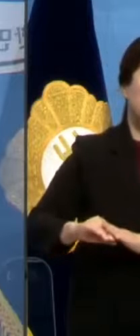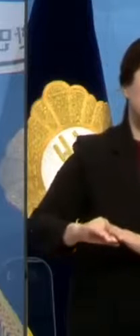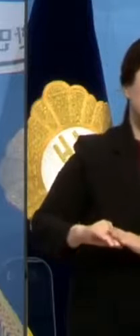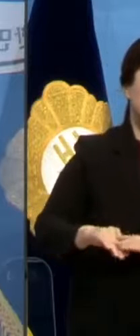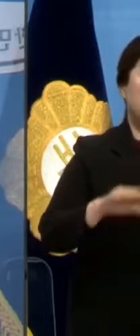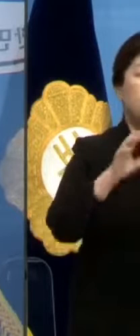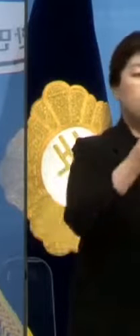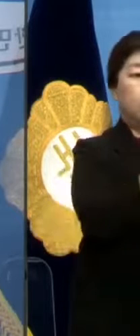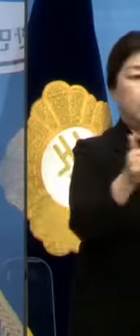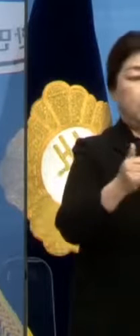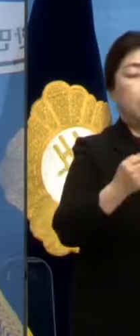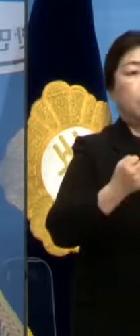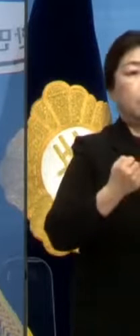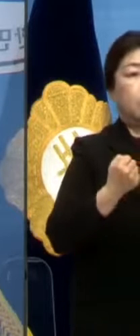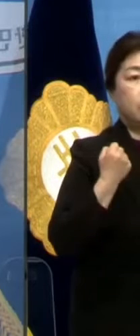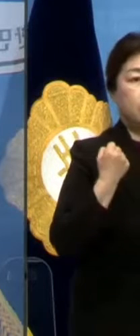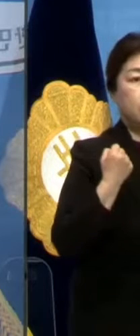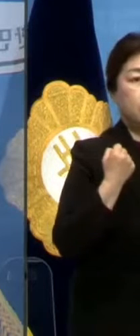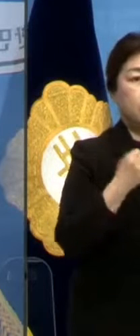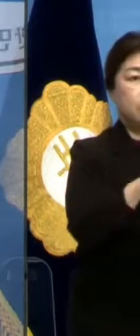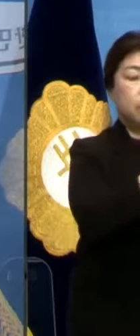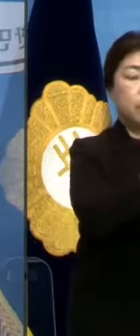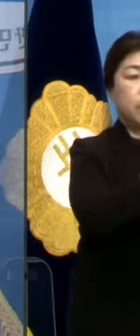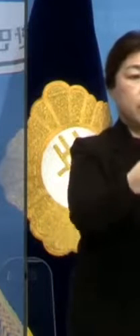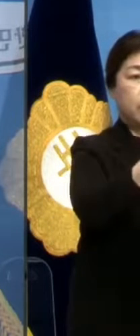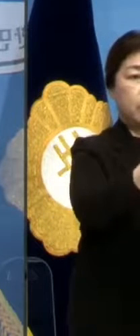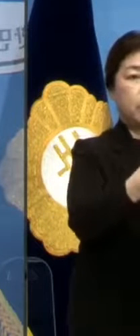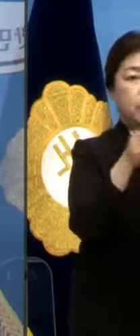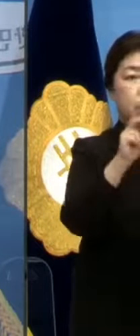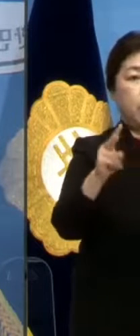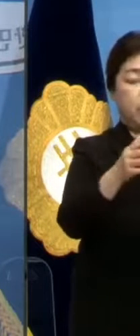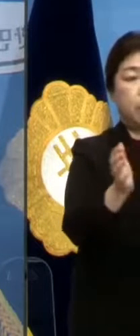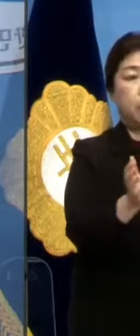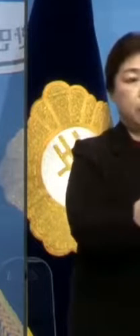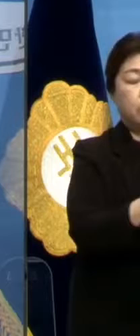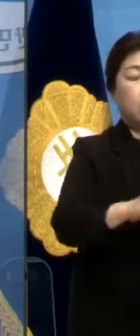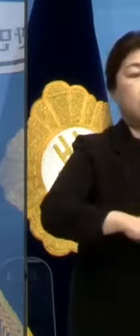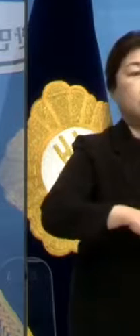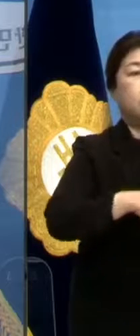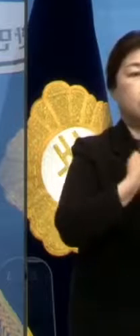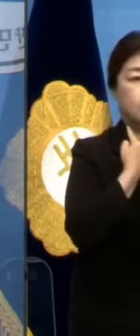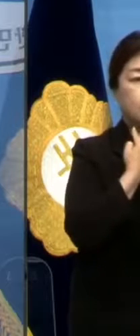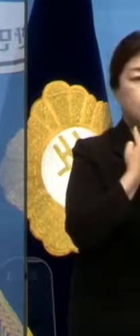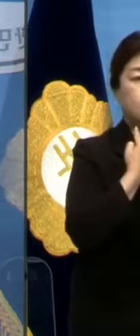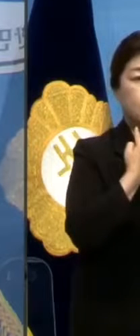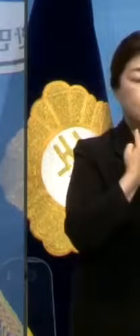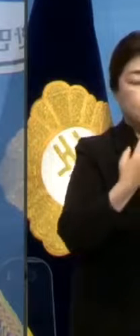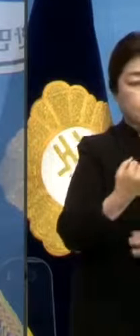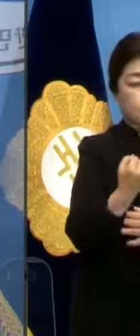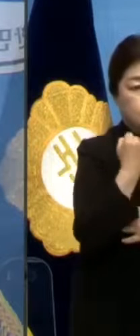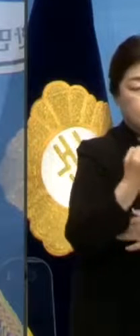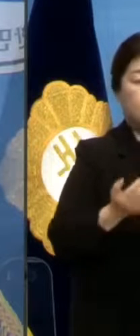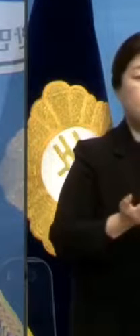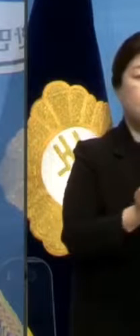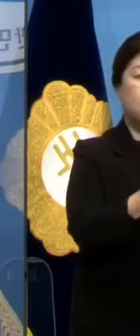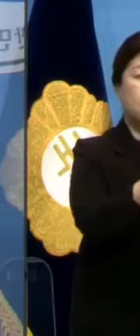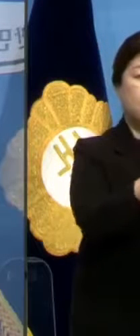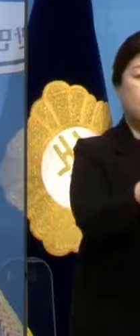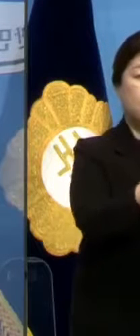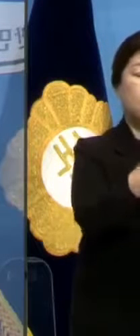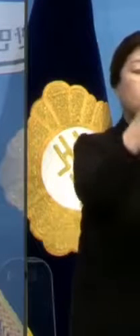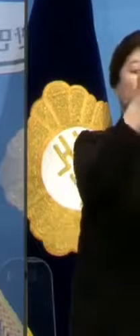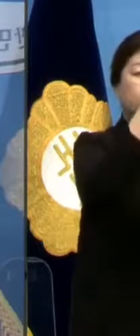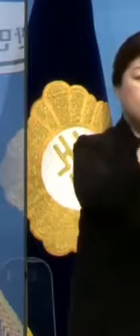우리 국민의힘은 제1야당으로서 스스로 근력을 키우고